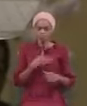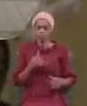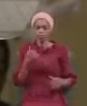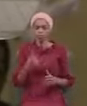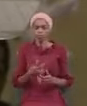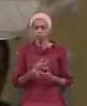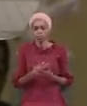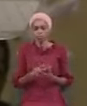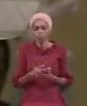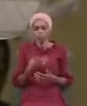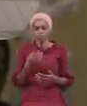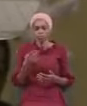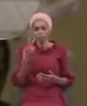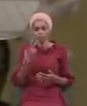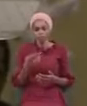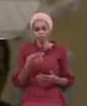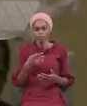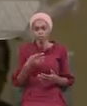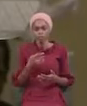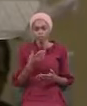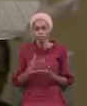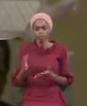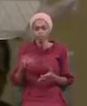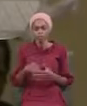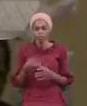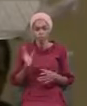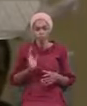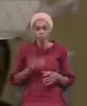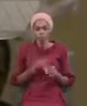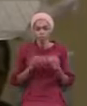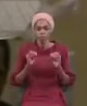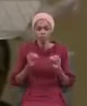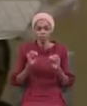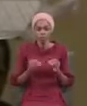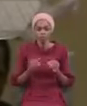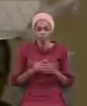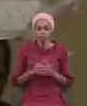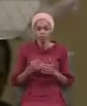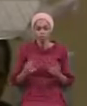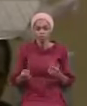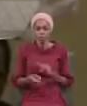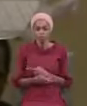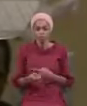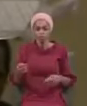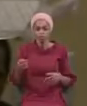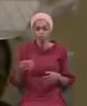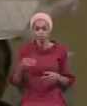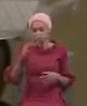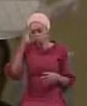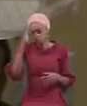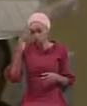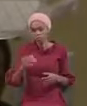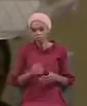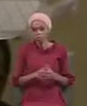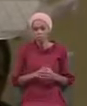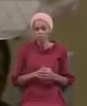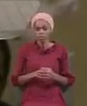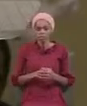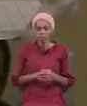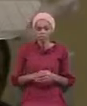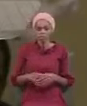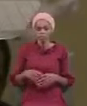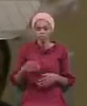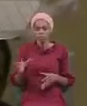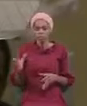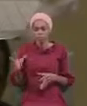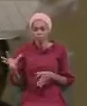enseignement ici il y a une partie un homme avait été attrapé en train de rassembler des des bois le jour du